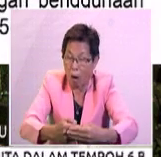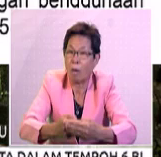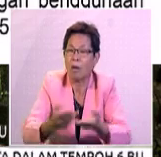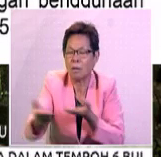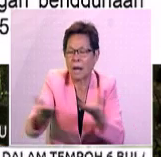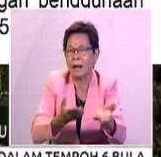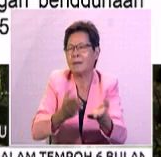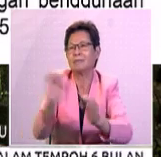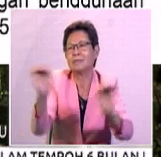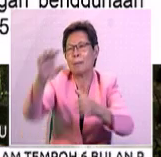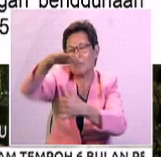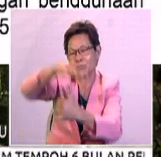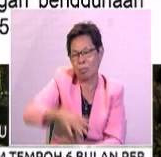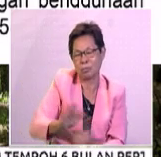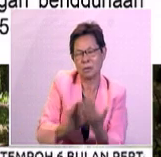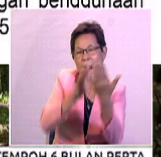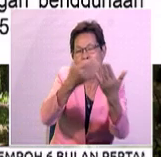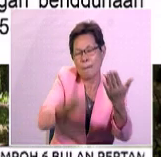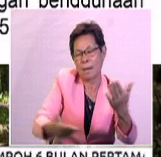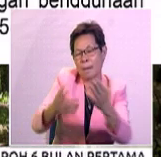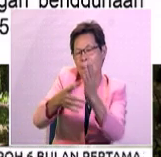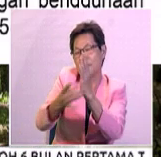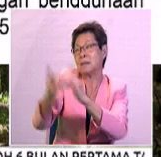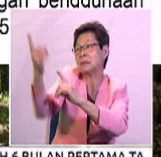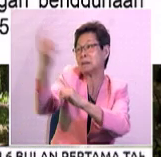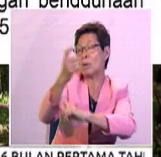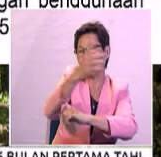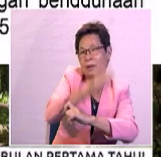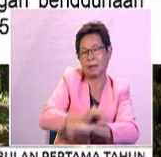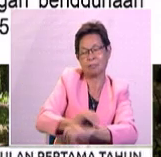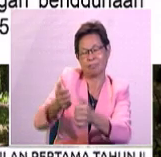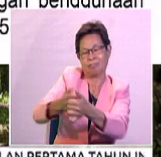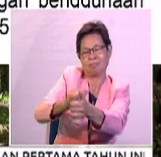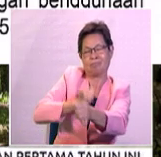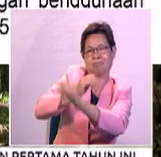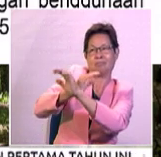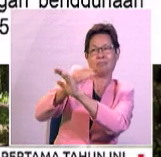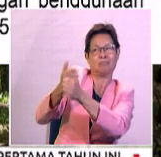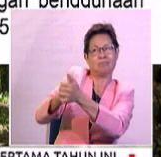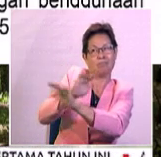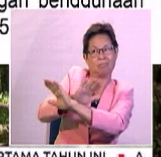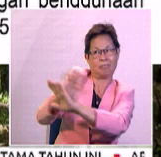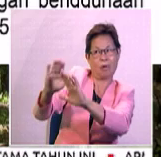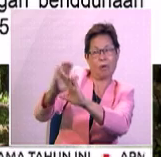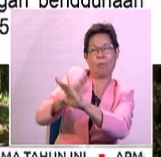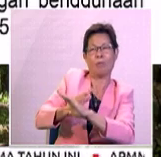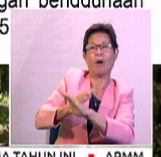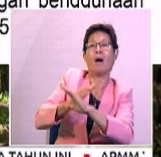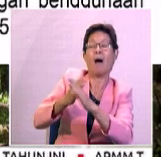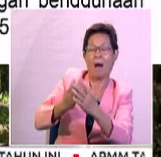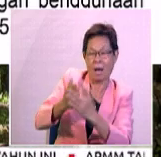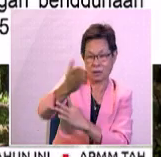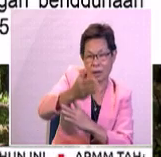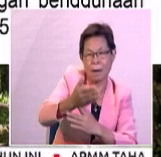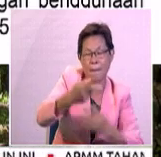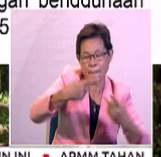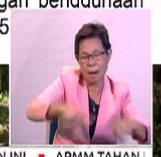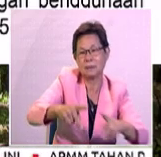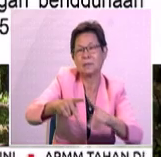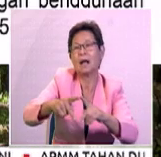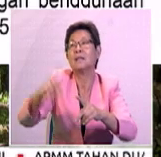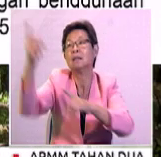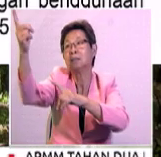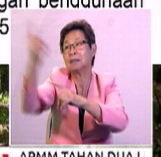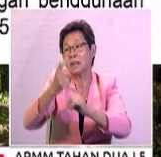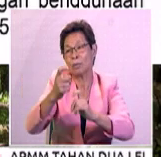tanpa diskriminasi terhadap produk minyak sawit dan mengelakkan halangan untuk akses pasaran produk sawit ke